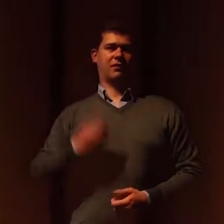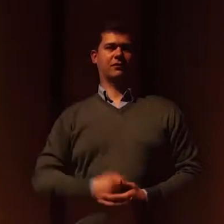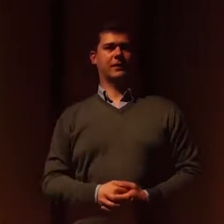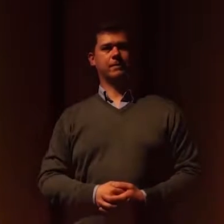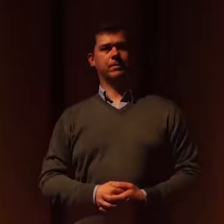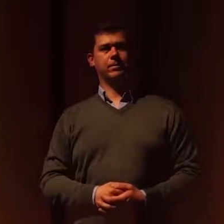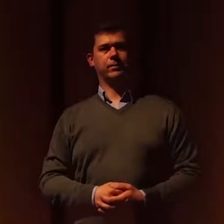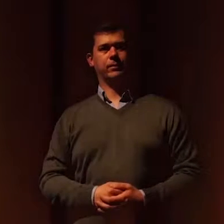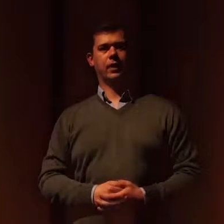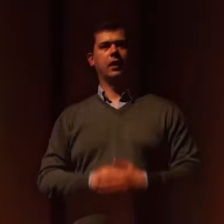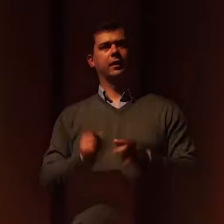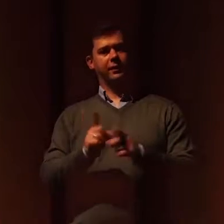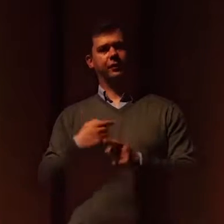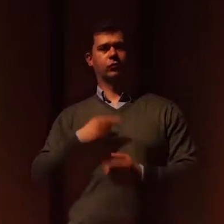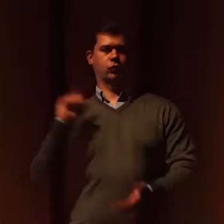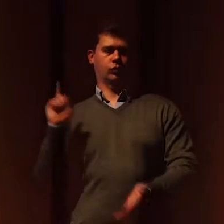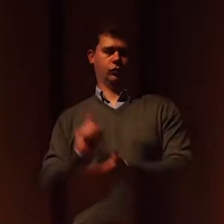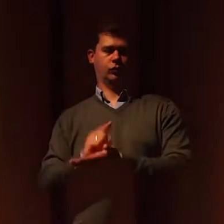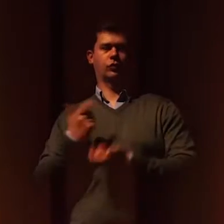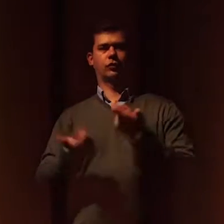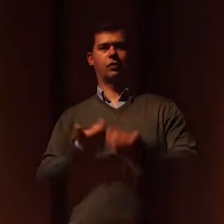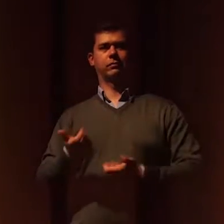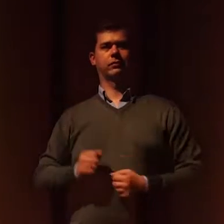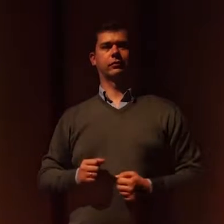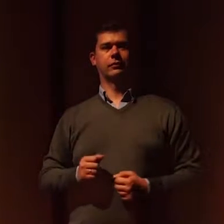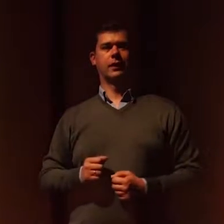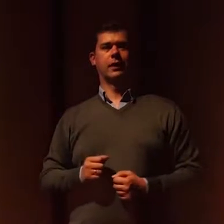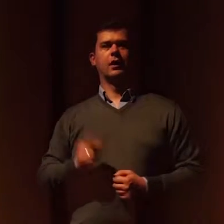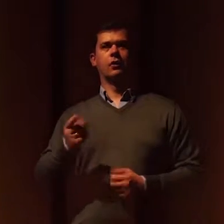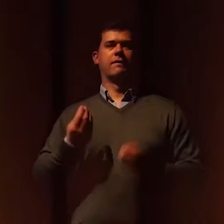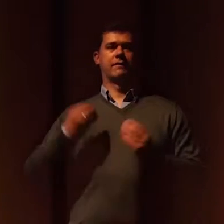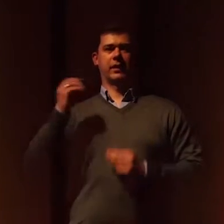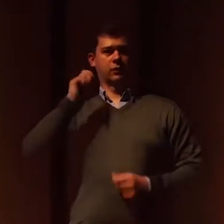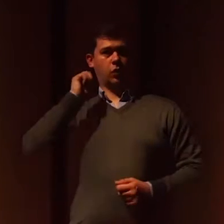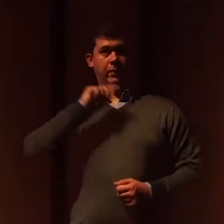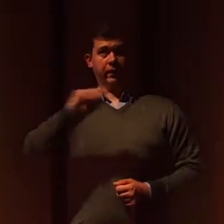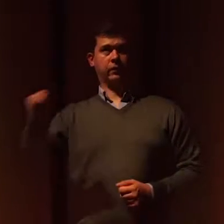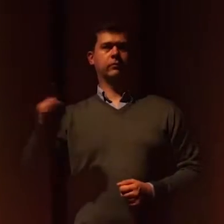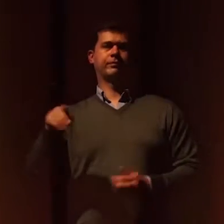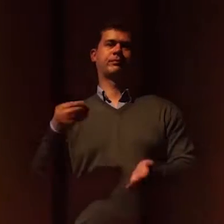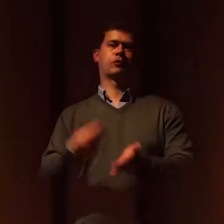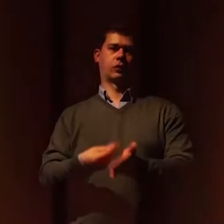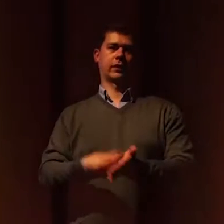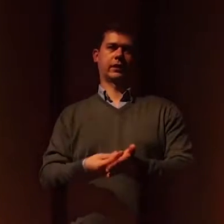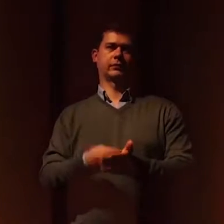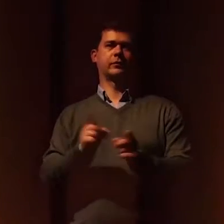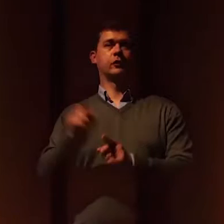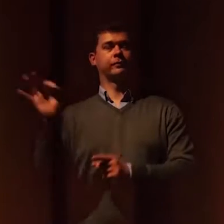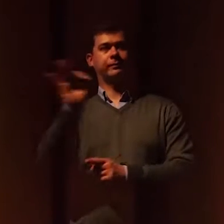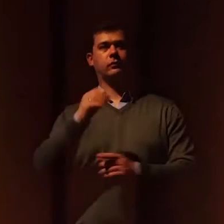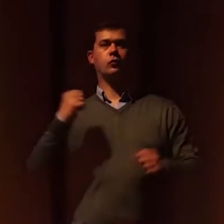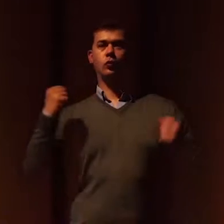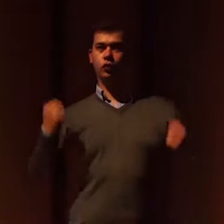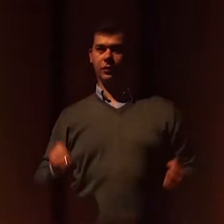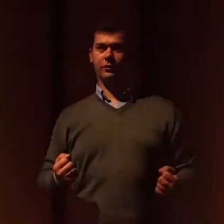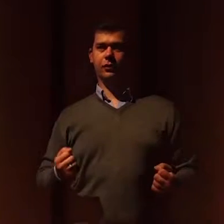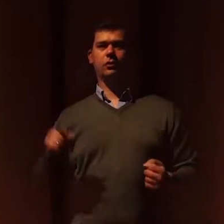odznaczenie dlatego udało się sprawić żeby więcej kobiet zostało doceniony i ich trud kobiet